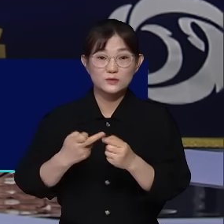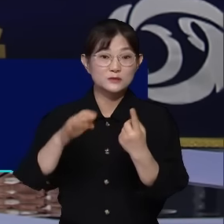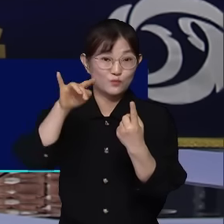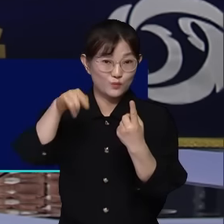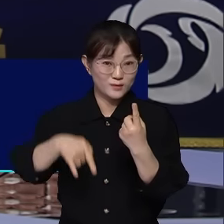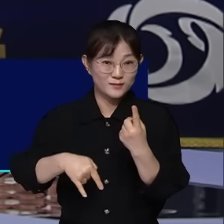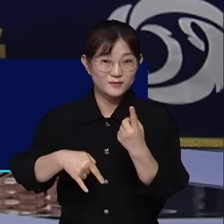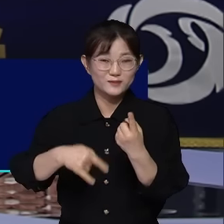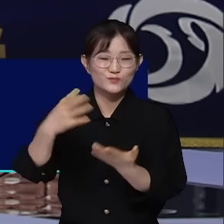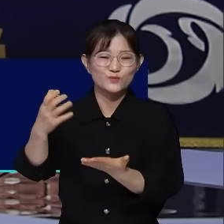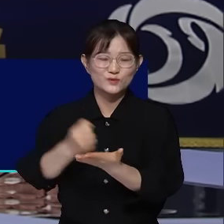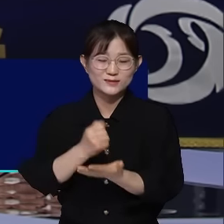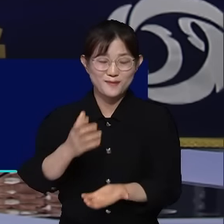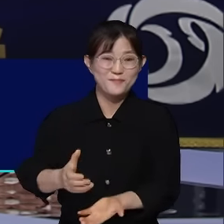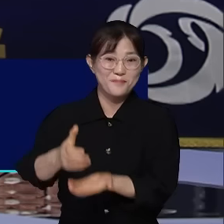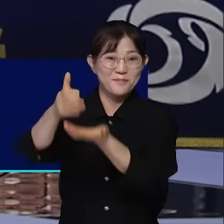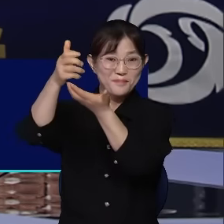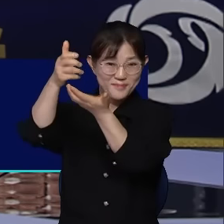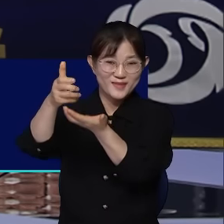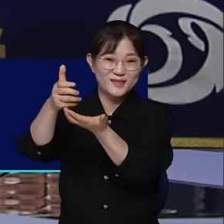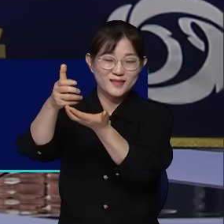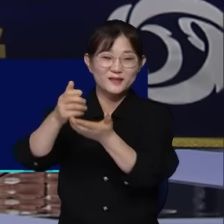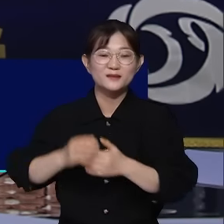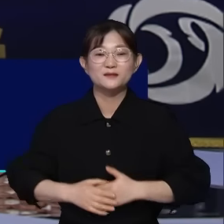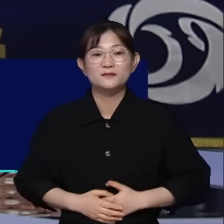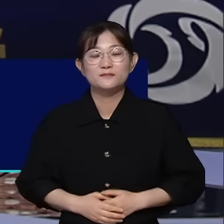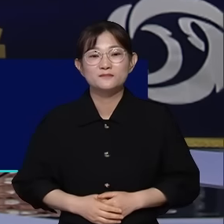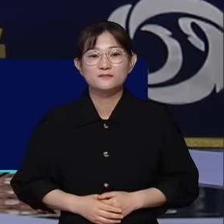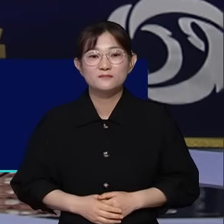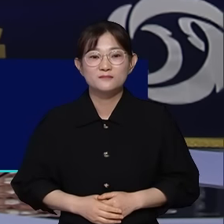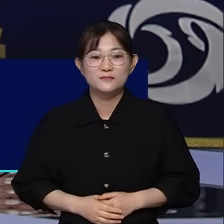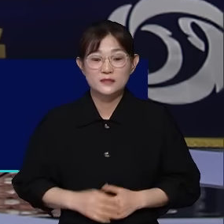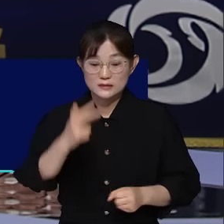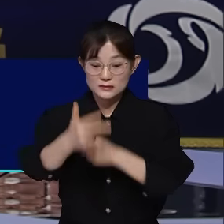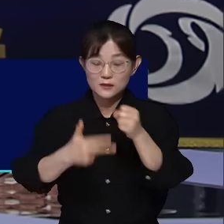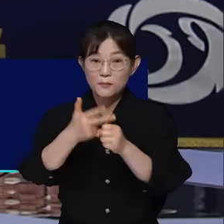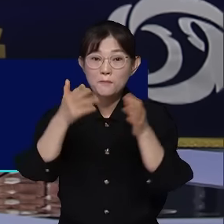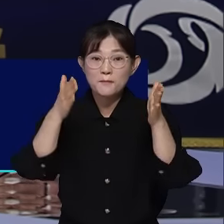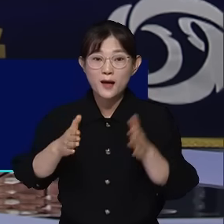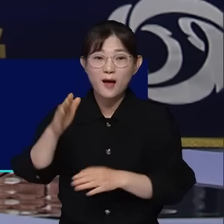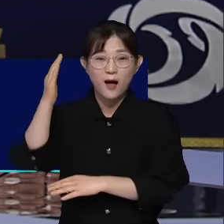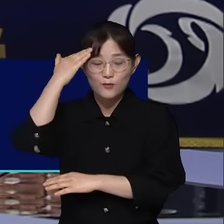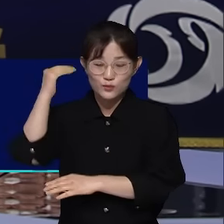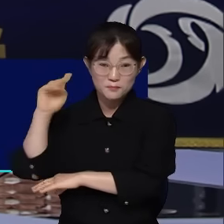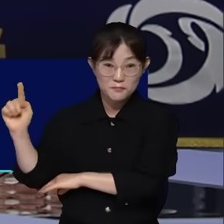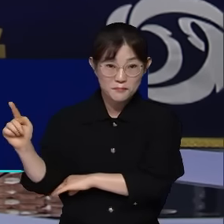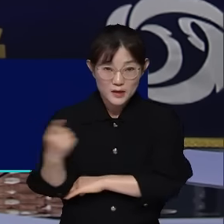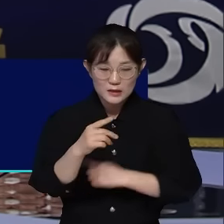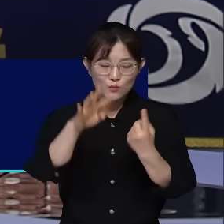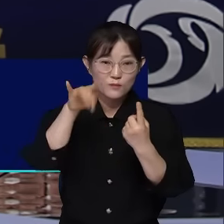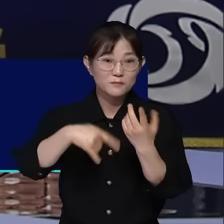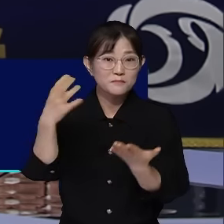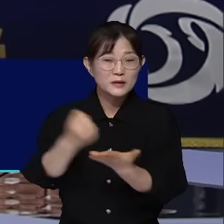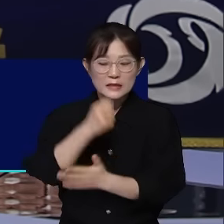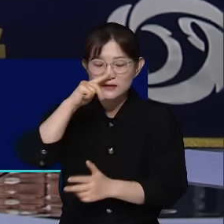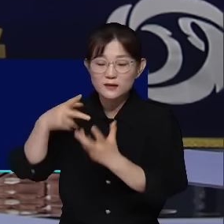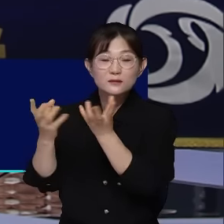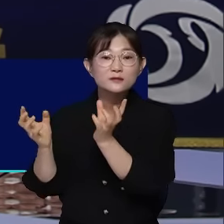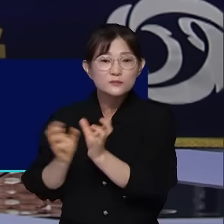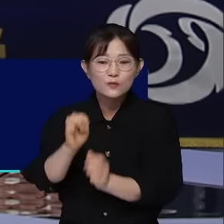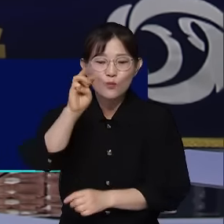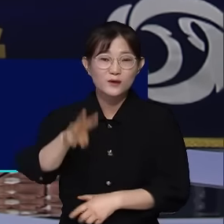12번째 우승 트로피를 들어올리는 금자탑을 쌓았는데요. 7년 만에 한국 시리즈 정상에 오른 기아는 홈구장인